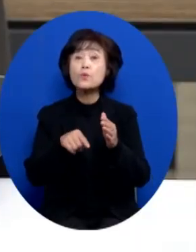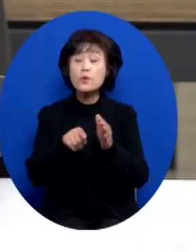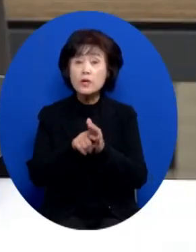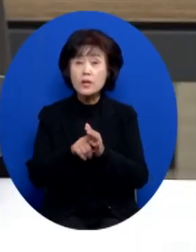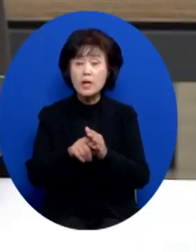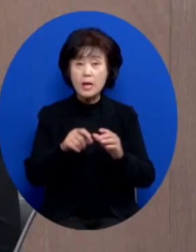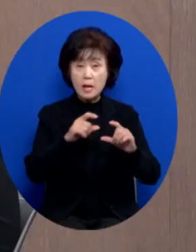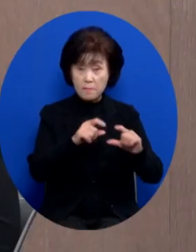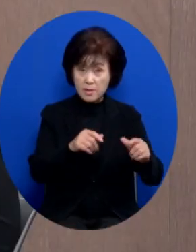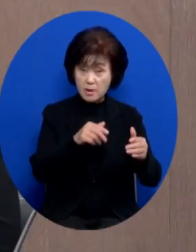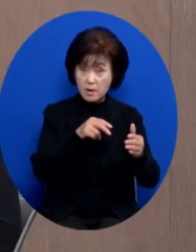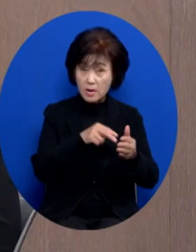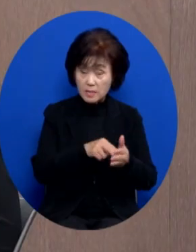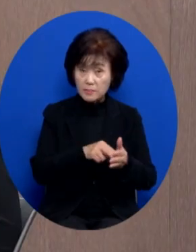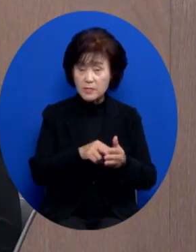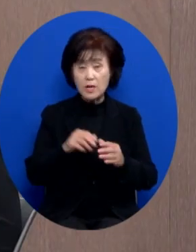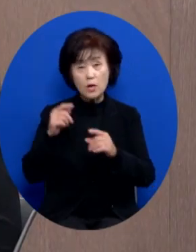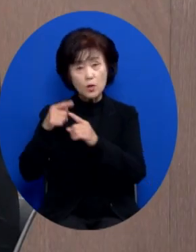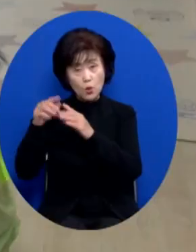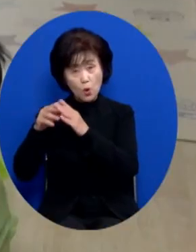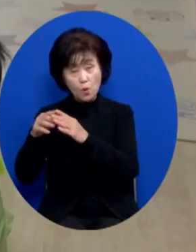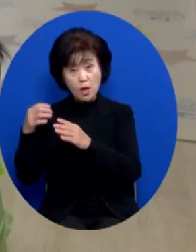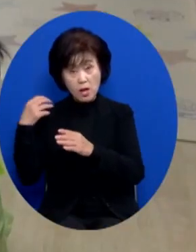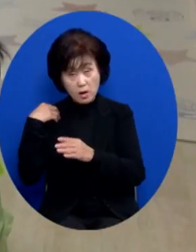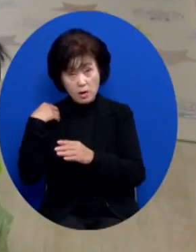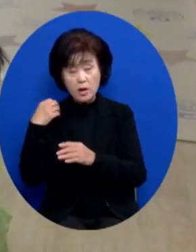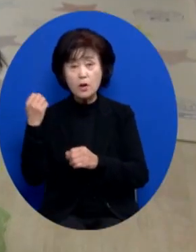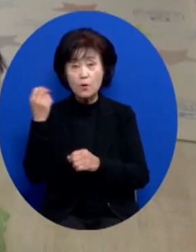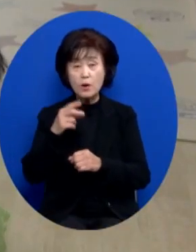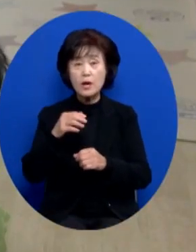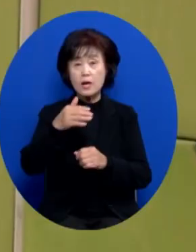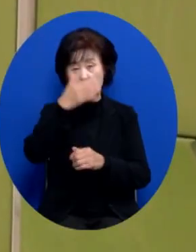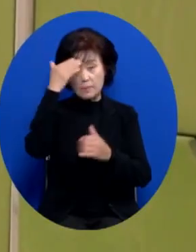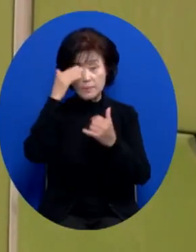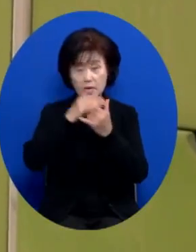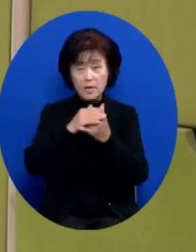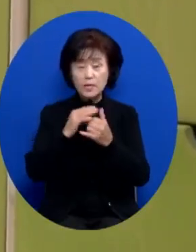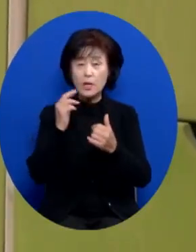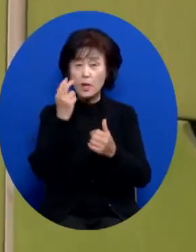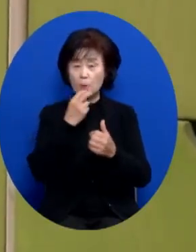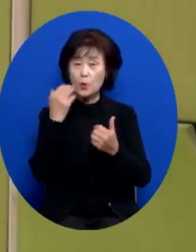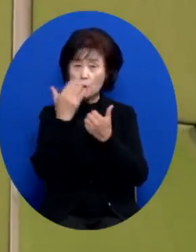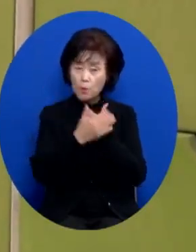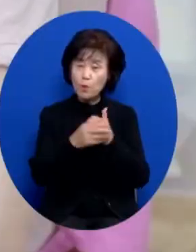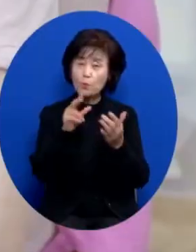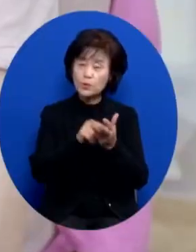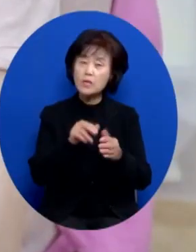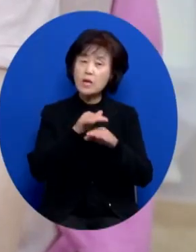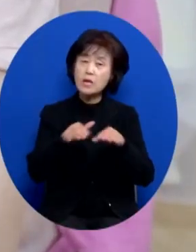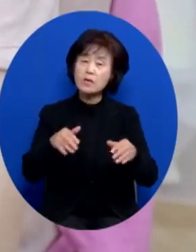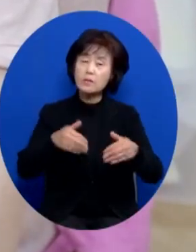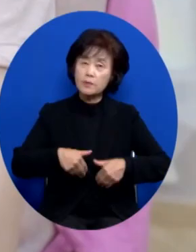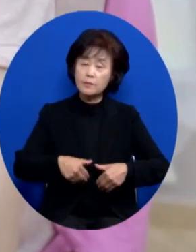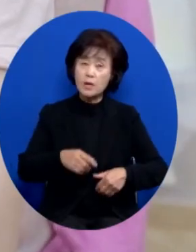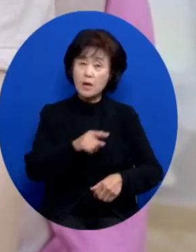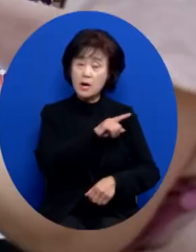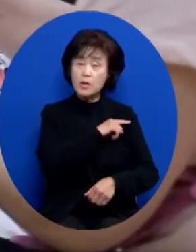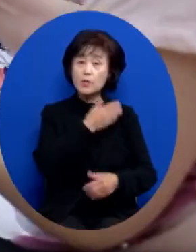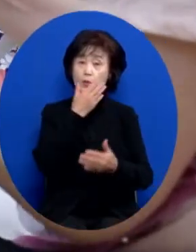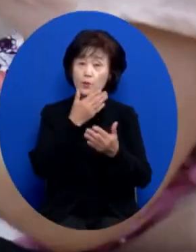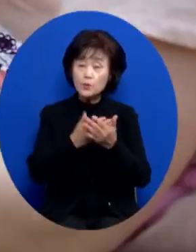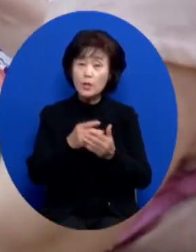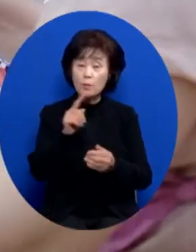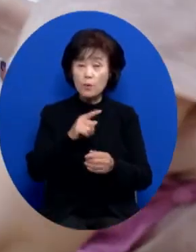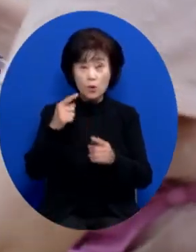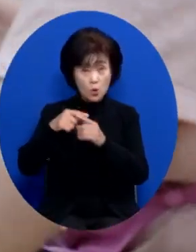민간 차원에서의 교회 역할을 찾고 다음 세대 돌봄 문제를 해결해야만 합니다. 가장 중요한 선행 과제는